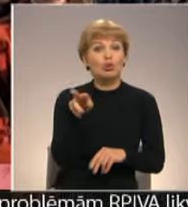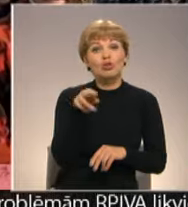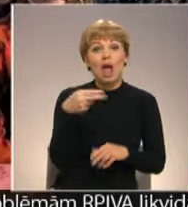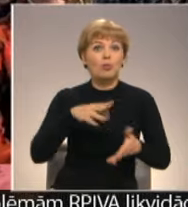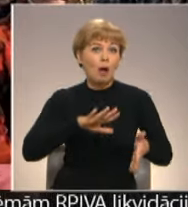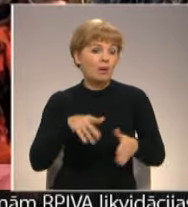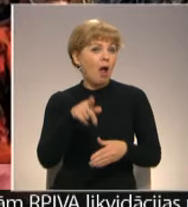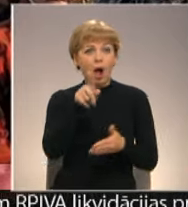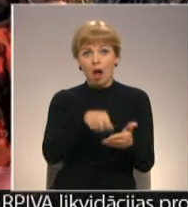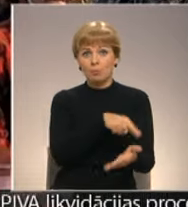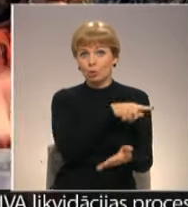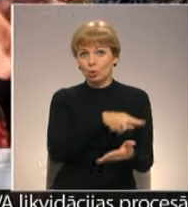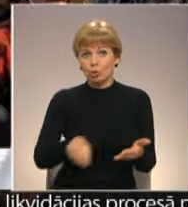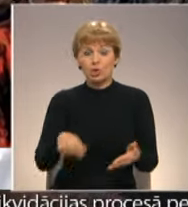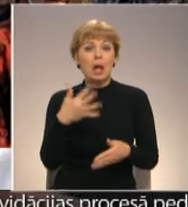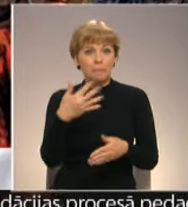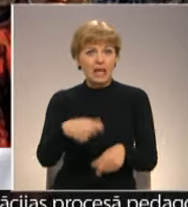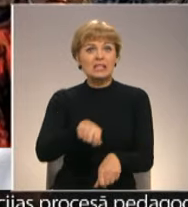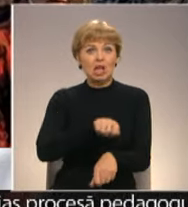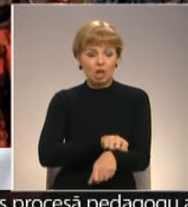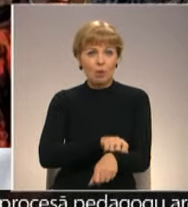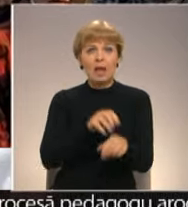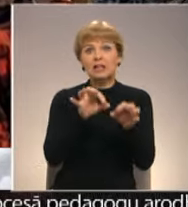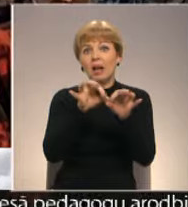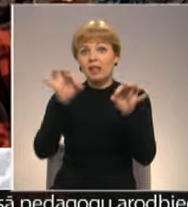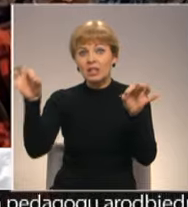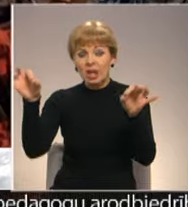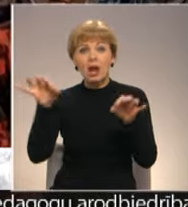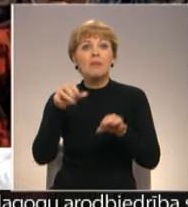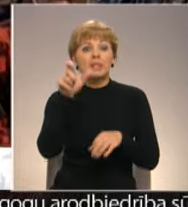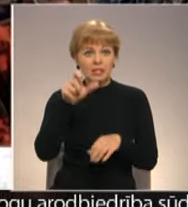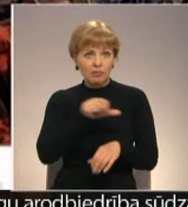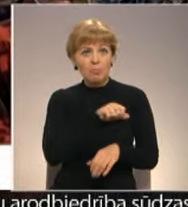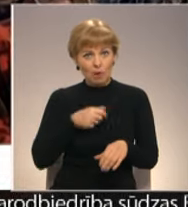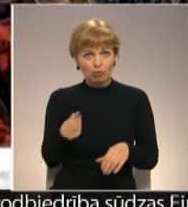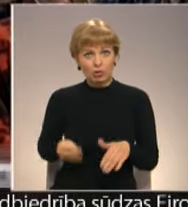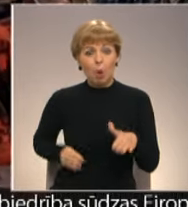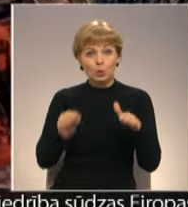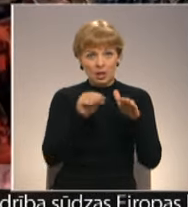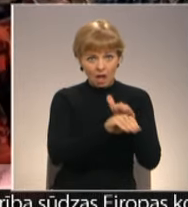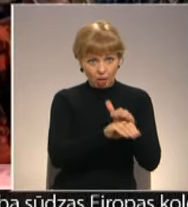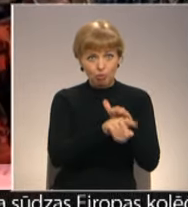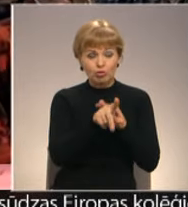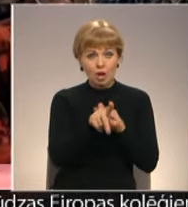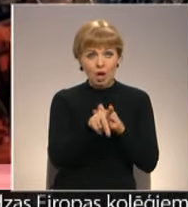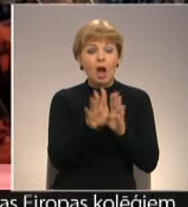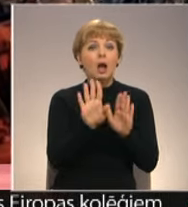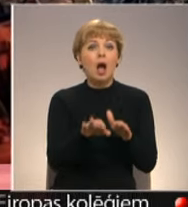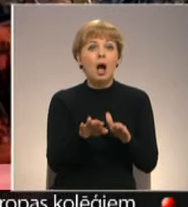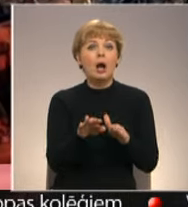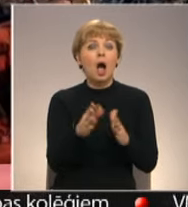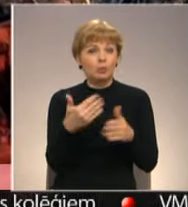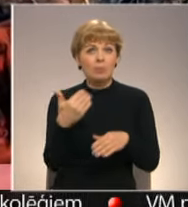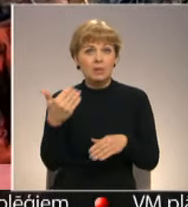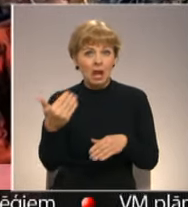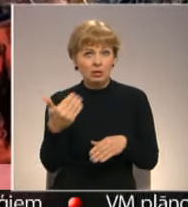Tas ir absurdi, ja? 5 km līnija šeit ir, ja? Cilvēkiem jāizbūva pa savām līdzekļiem, un pēc tam automātiski, nezinu kāpēc, ja piederēs viņiem,